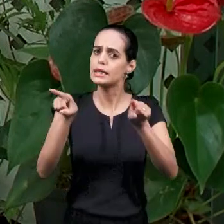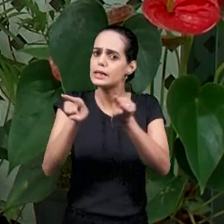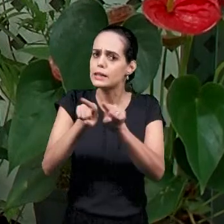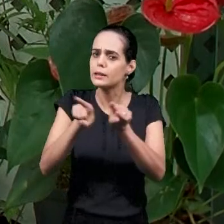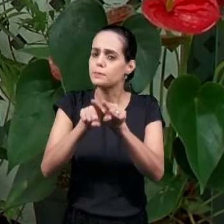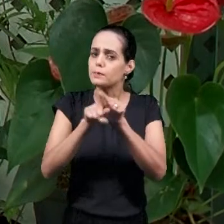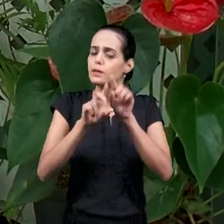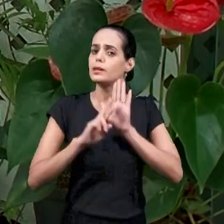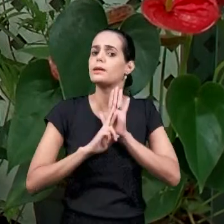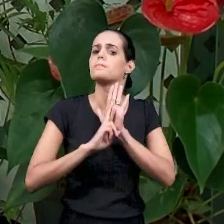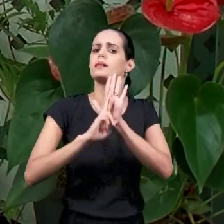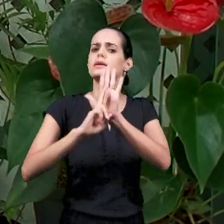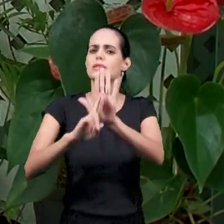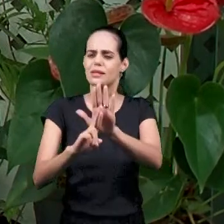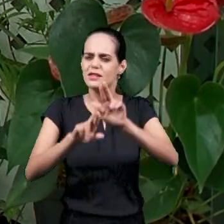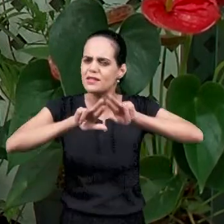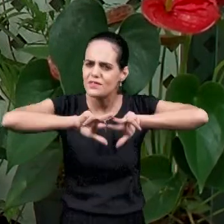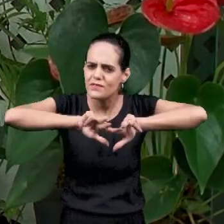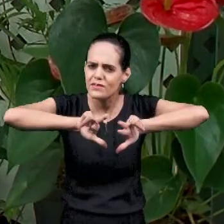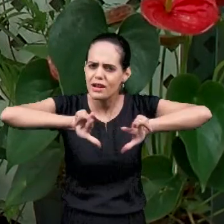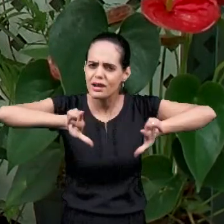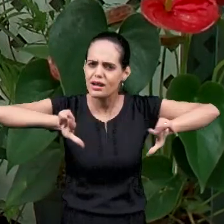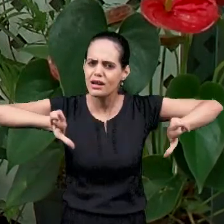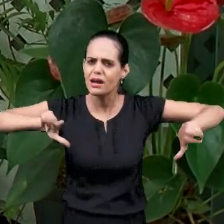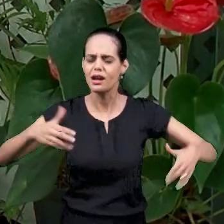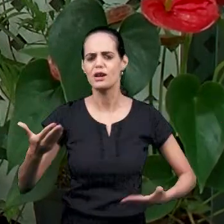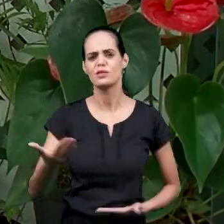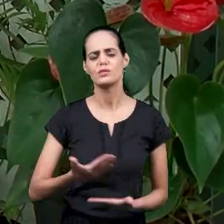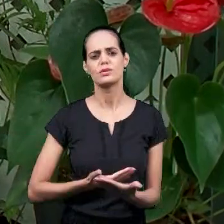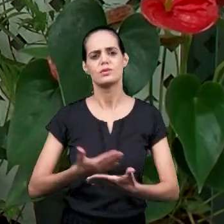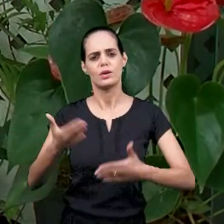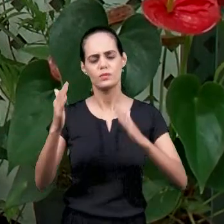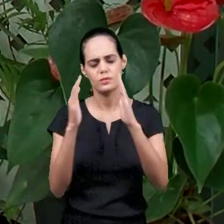elle représente une infinité de frères